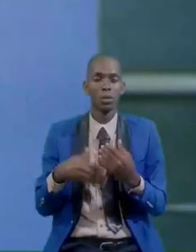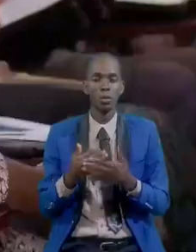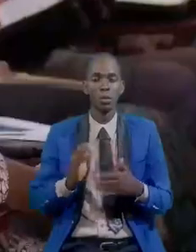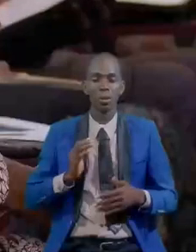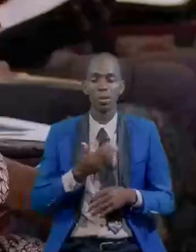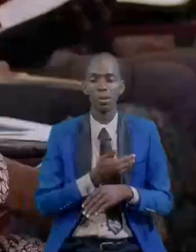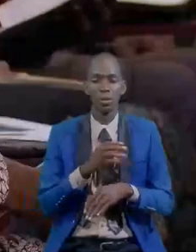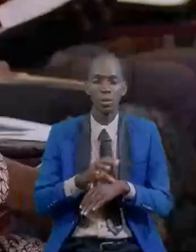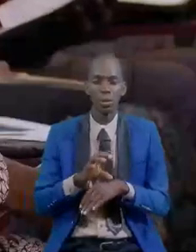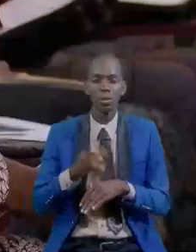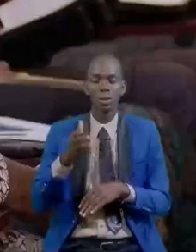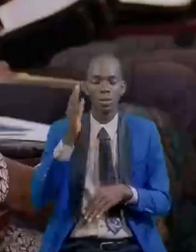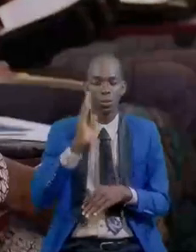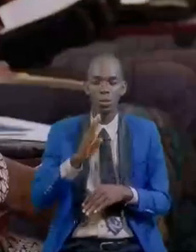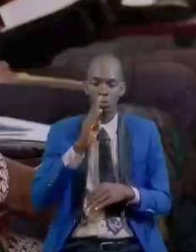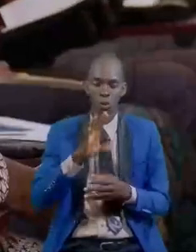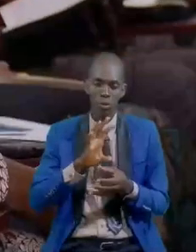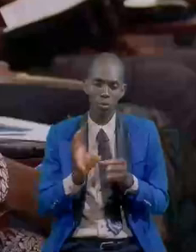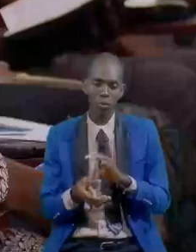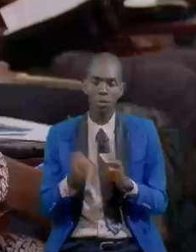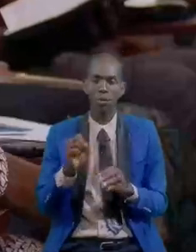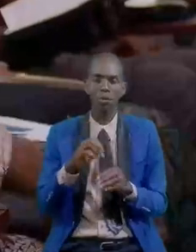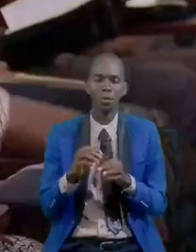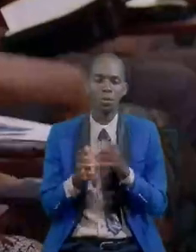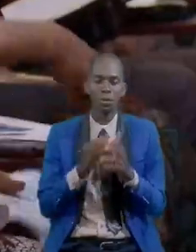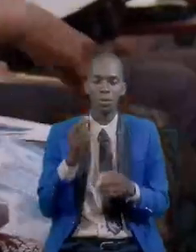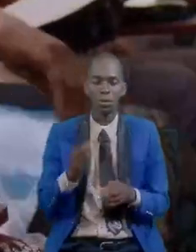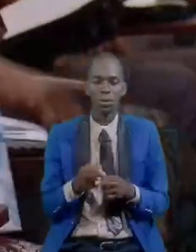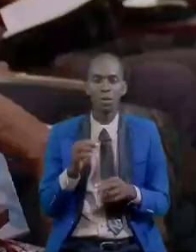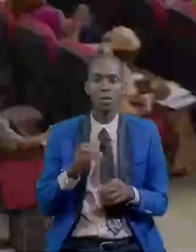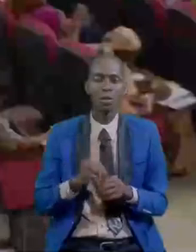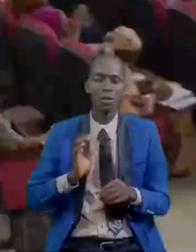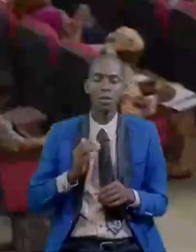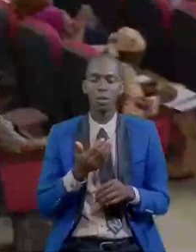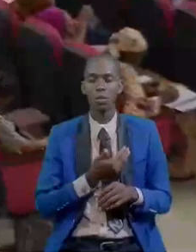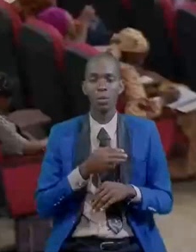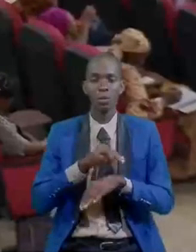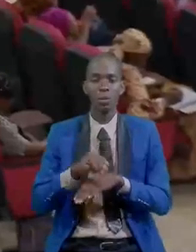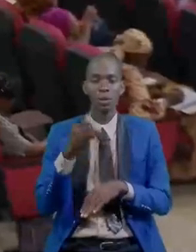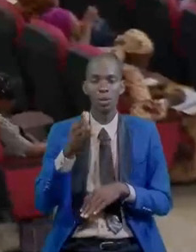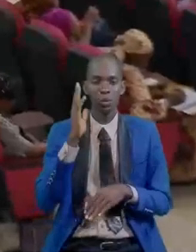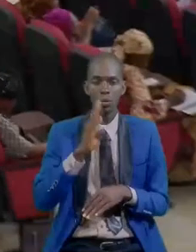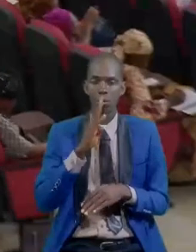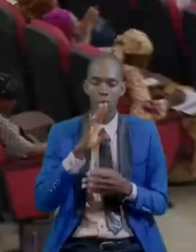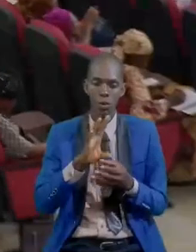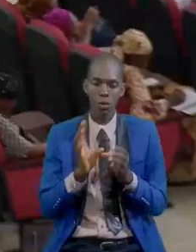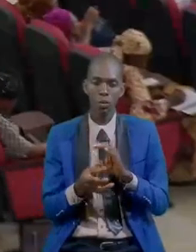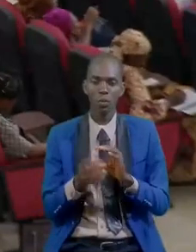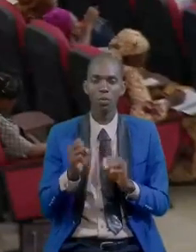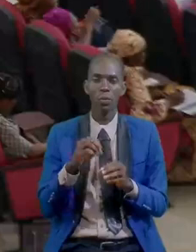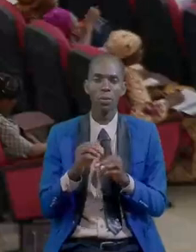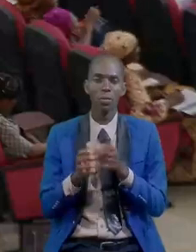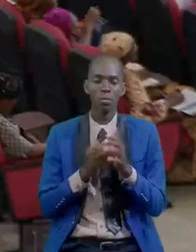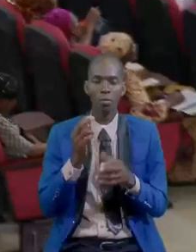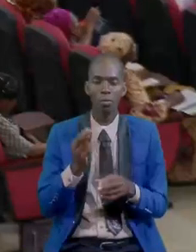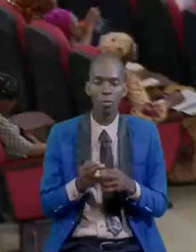églises, il y aura la conversion. Dans nos ministères, il y aura la conversion. Dans nos professions,